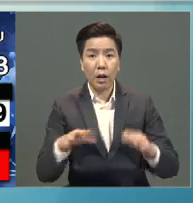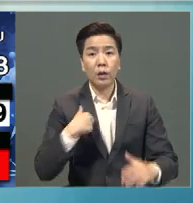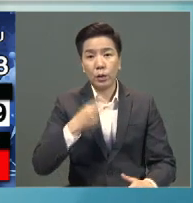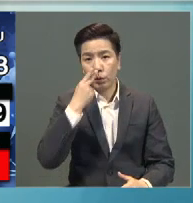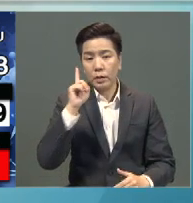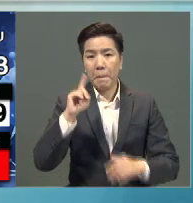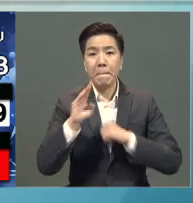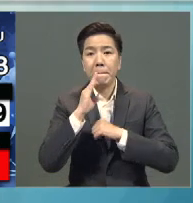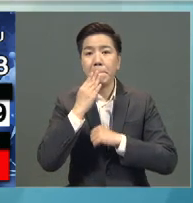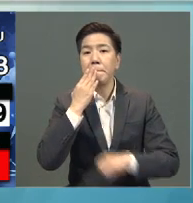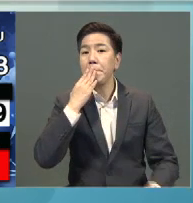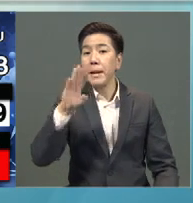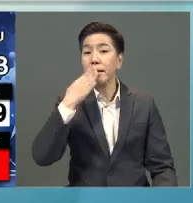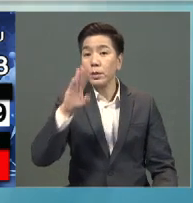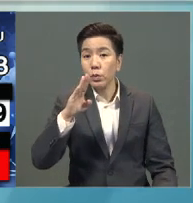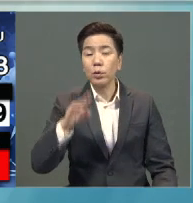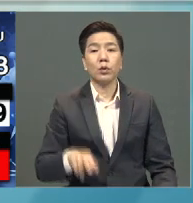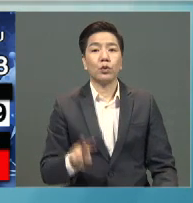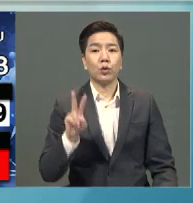ก็นั่นแหละนะครับนี่คือสิ่งที่เราได้เห็นภาพนั้นบราซิล2